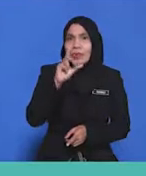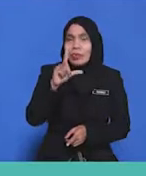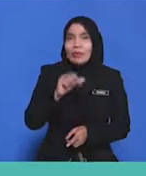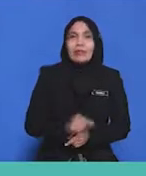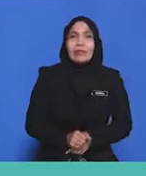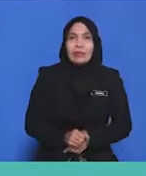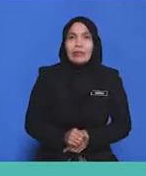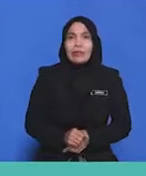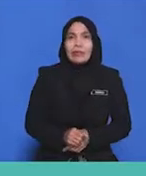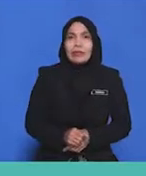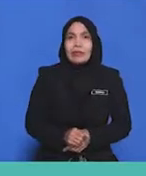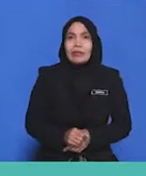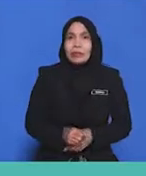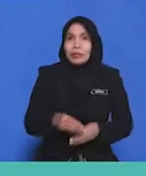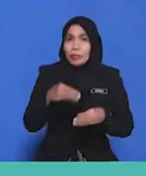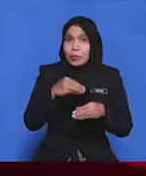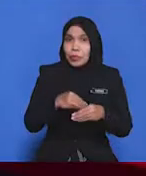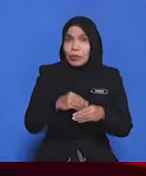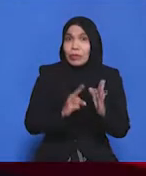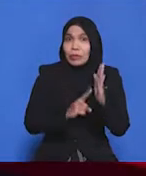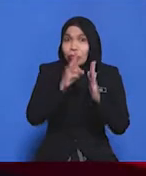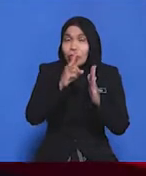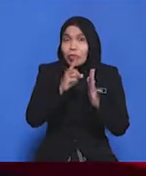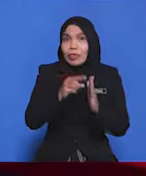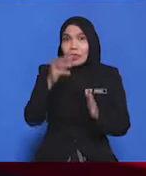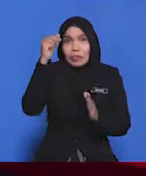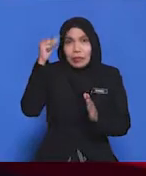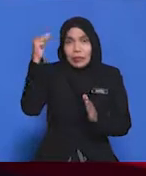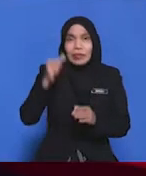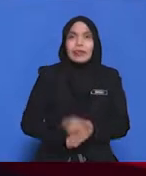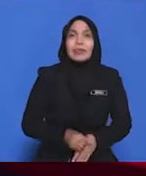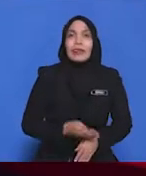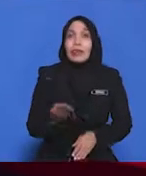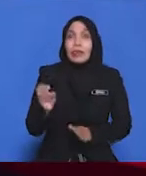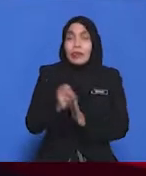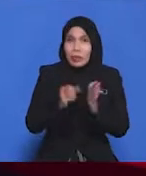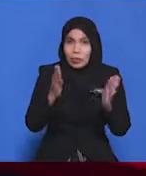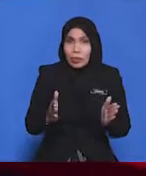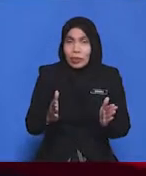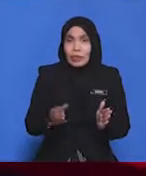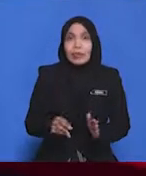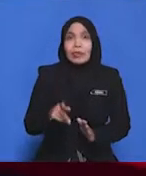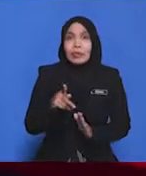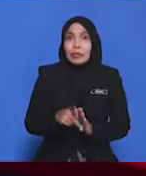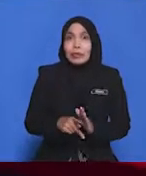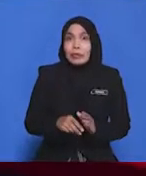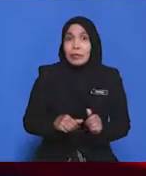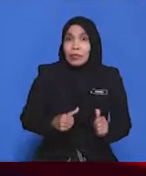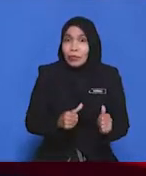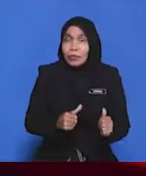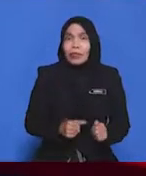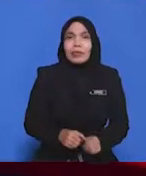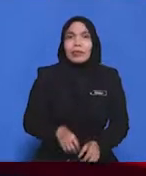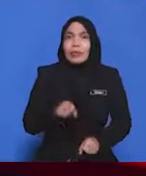digelar The Pocket Rocket Man. Beliau merupakan seorang pelumba basikal trek